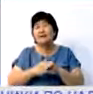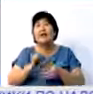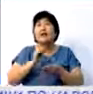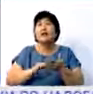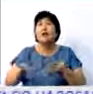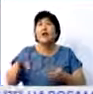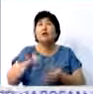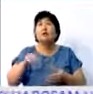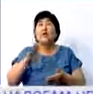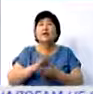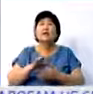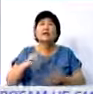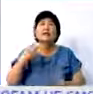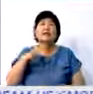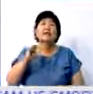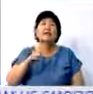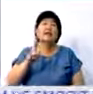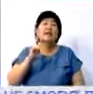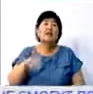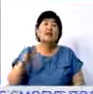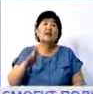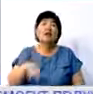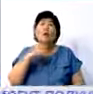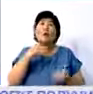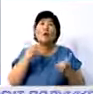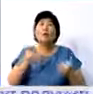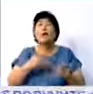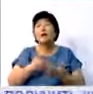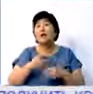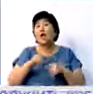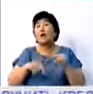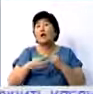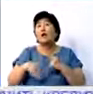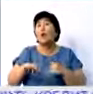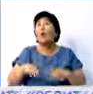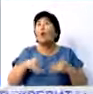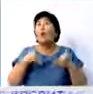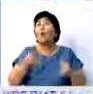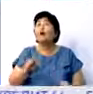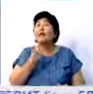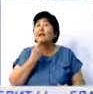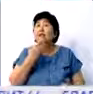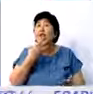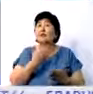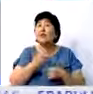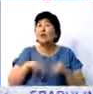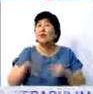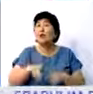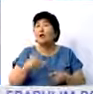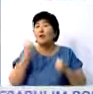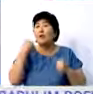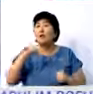областной газеты «Кызылординские вести» Кирилл Денисов заслужил уважение преданностью родной земле, уважением к языку своей родины.